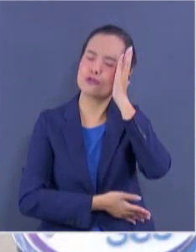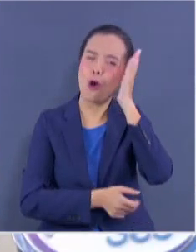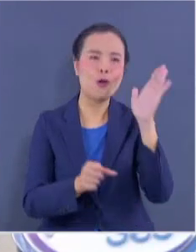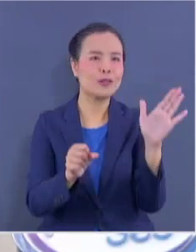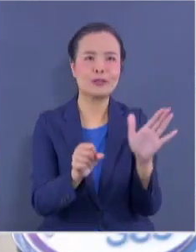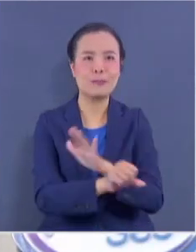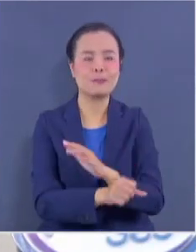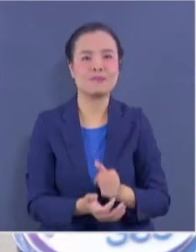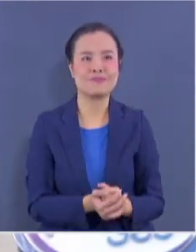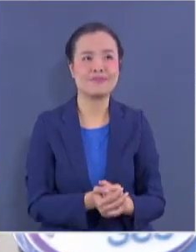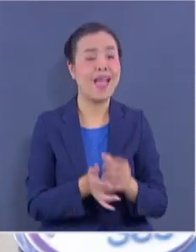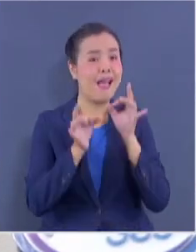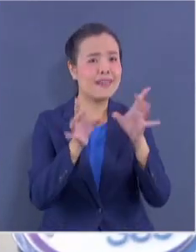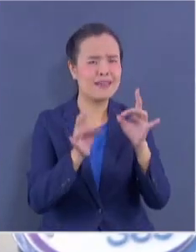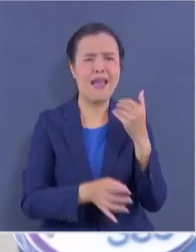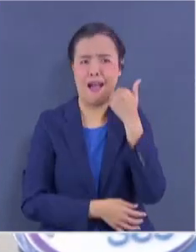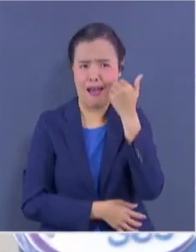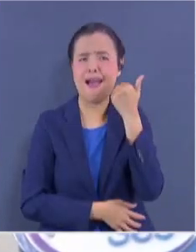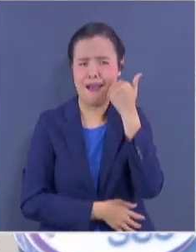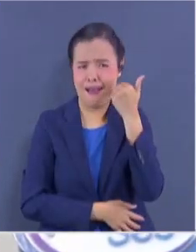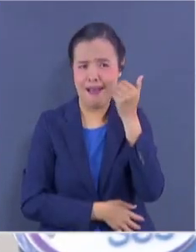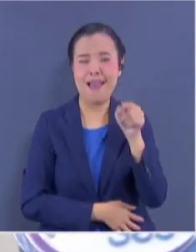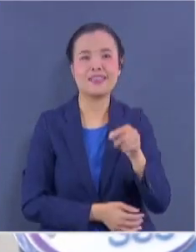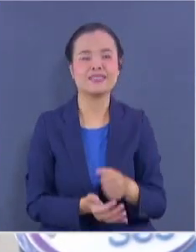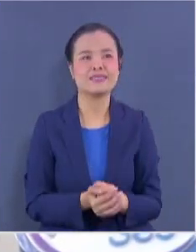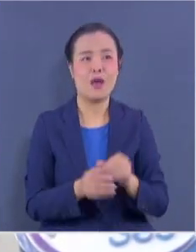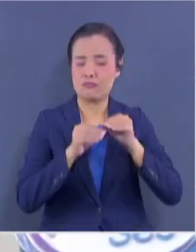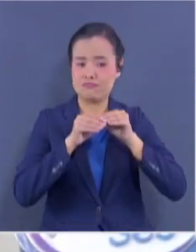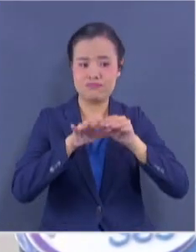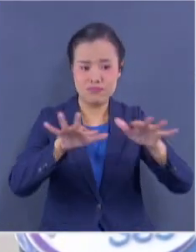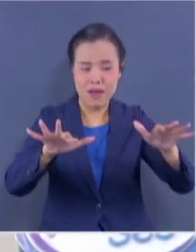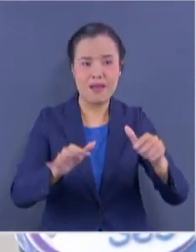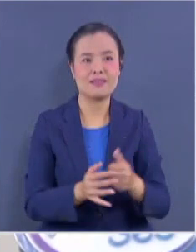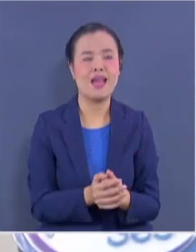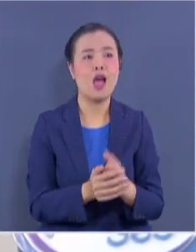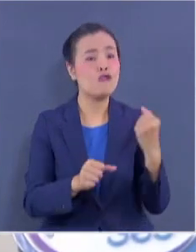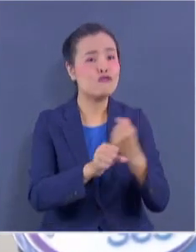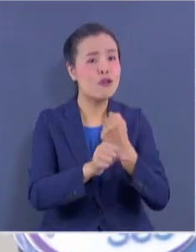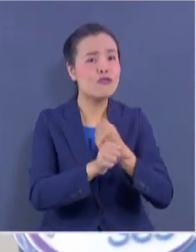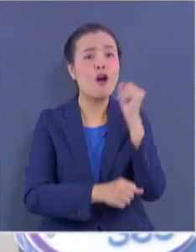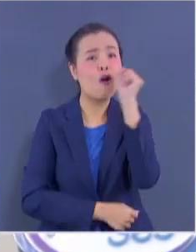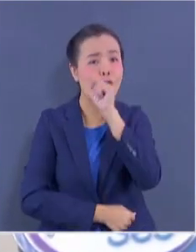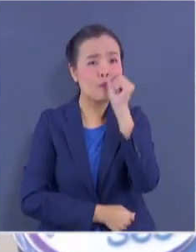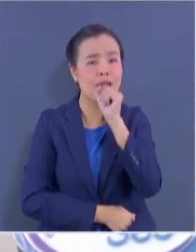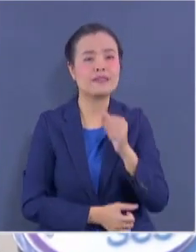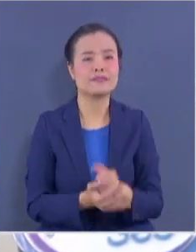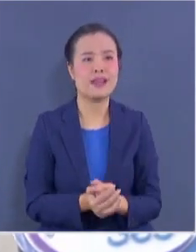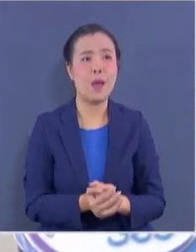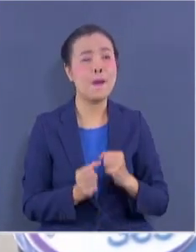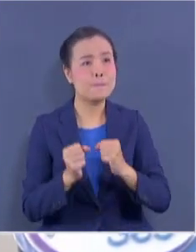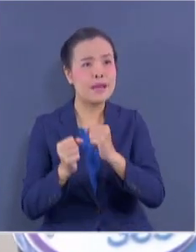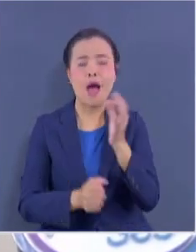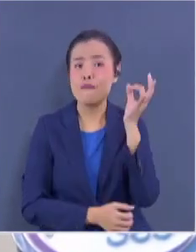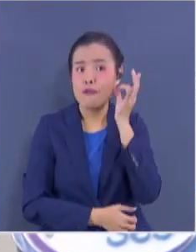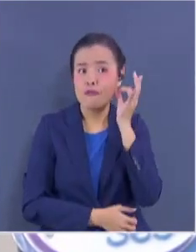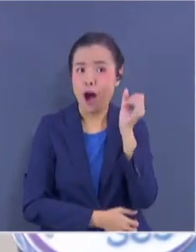ไหมคะคนแบบแซวเราเยอะ เขินนี่คือกลายเป็นไวรัลไปเลยคลิปนั้นที่เราซ้อมร้องเพลงอะไรอย่างเงี้ยค่ะนอกจากนั้นหนูก็พยายามฟังด้ว